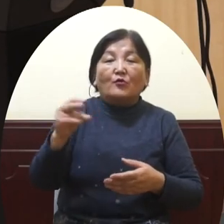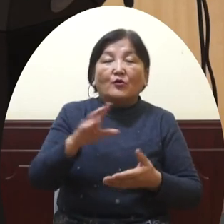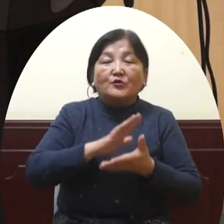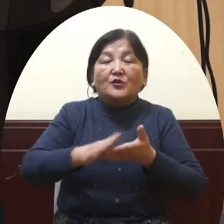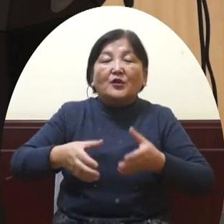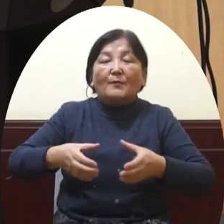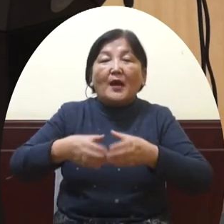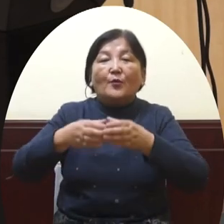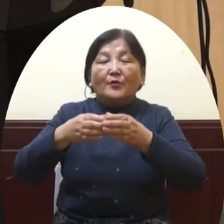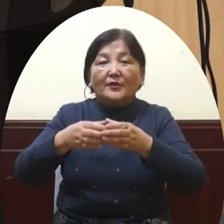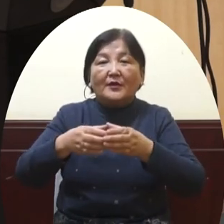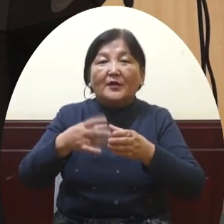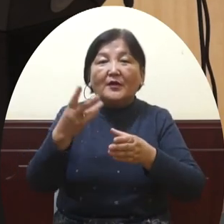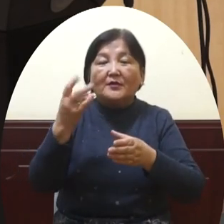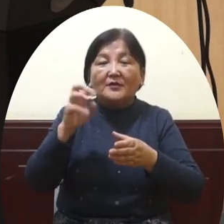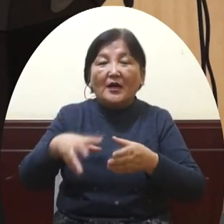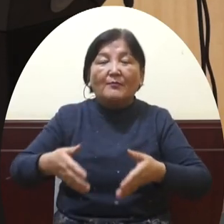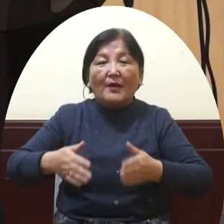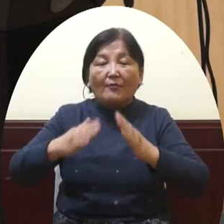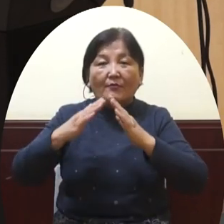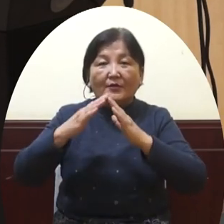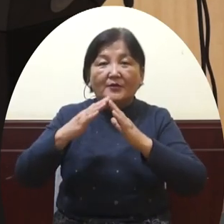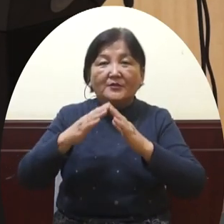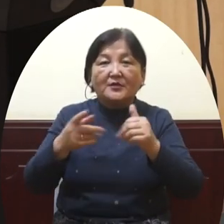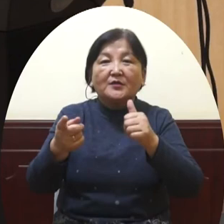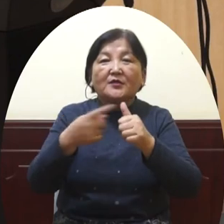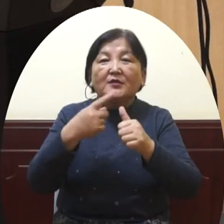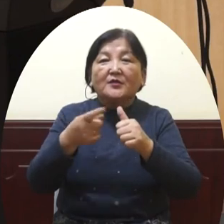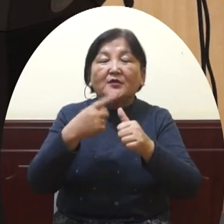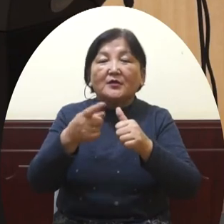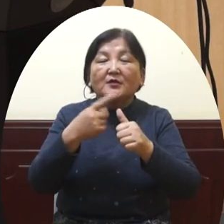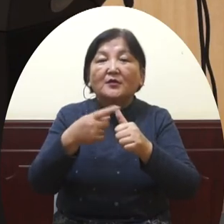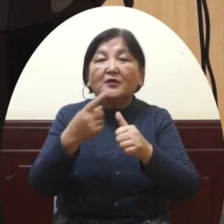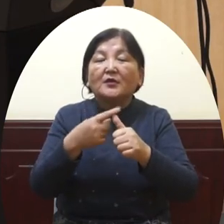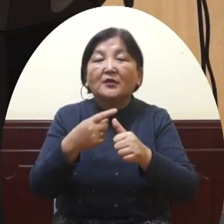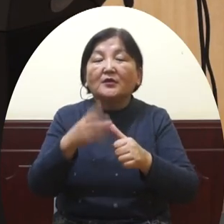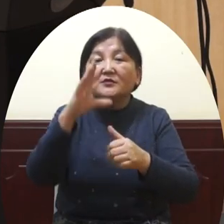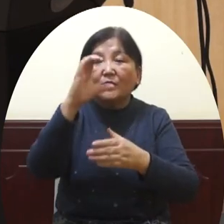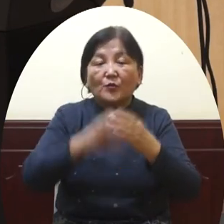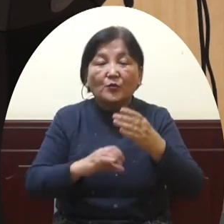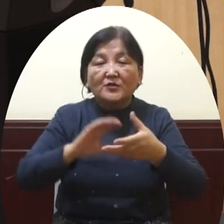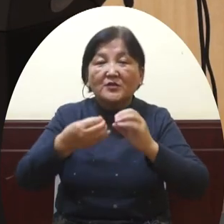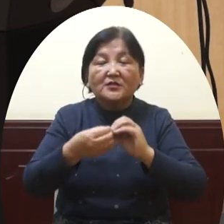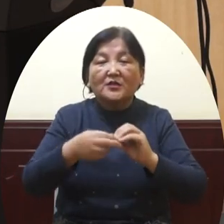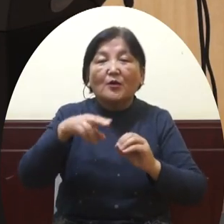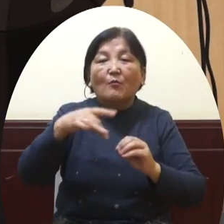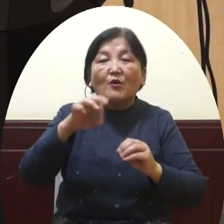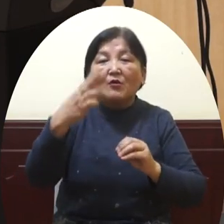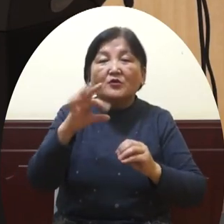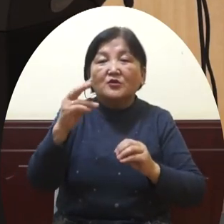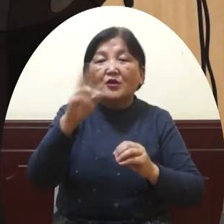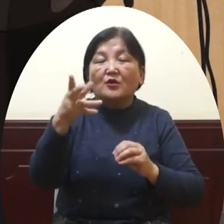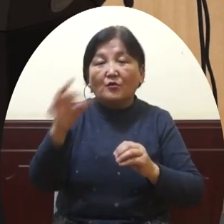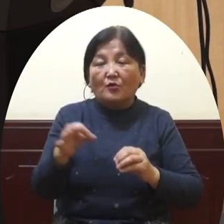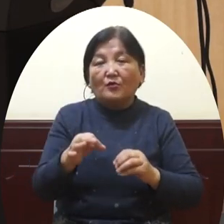чинь одоо хөшигний цаадах улс төр нээгдэж байна тий хэн санхүүжүүлээ гэсэн чинь Порошенкогийн эсрэг сайтны санхүүжүүлсэн юм биш үү. Ингээд асуудлаад хардталтууд үүсэж